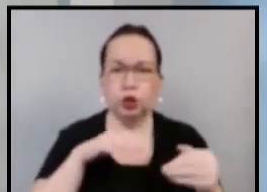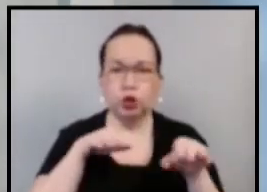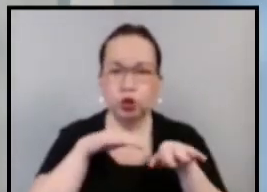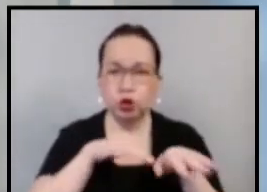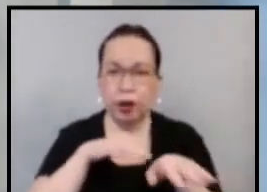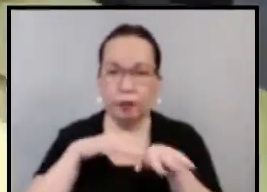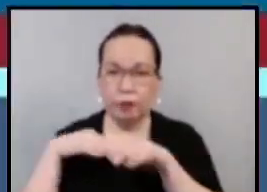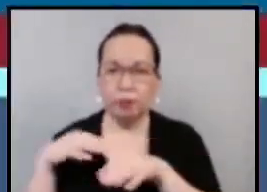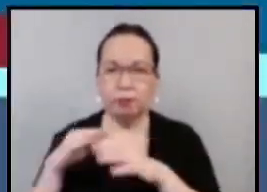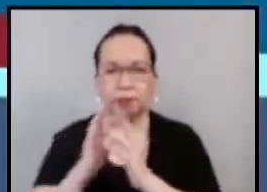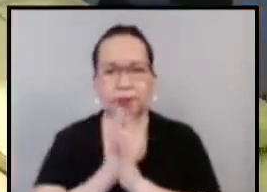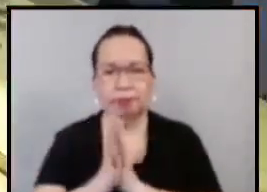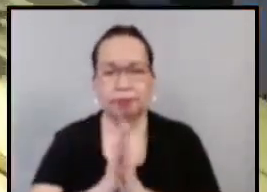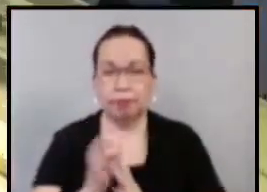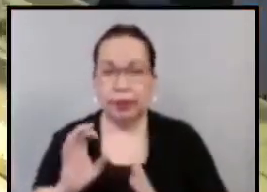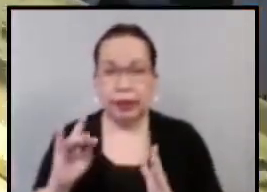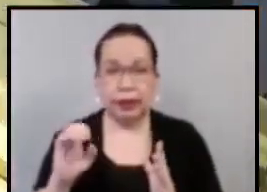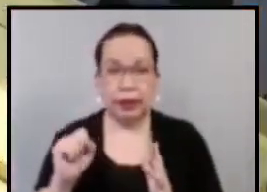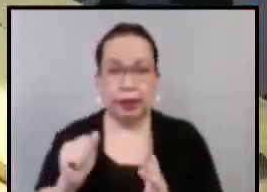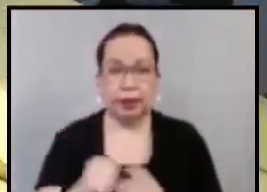Karen.